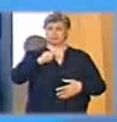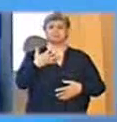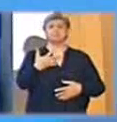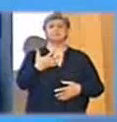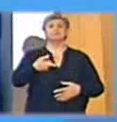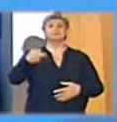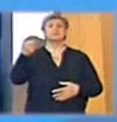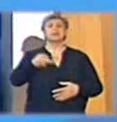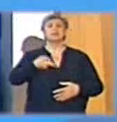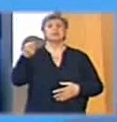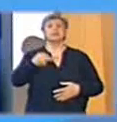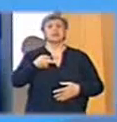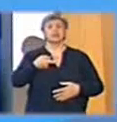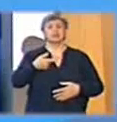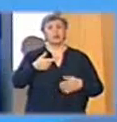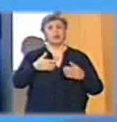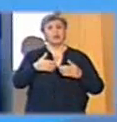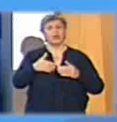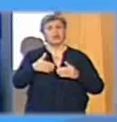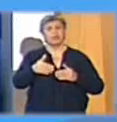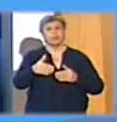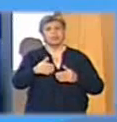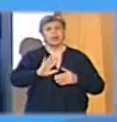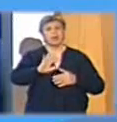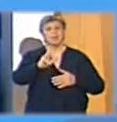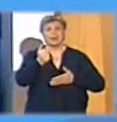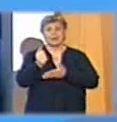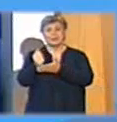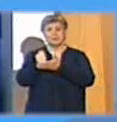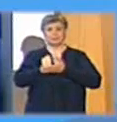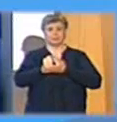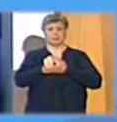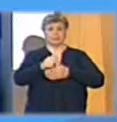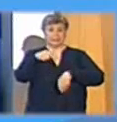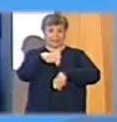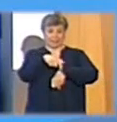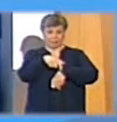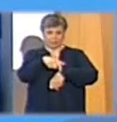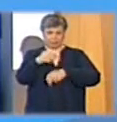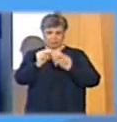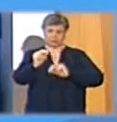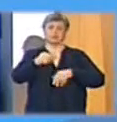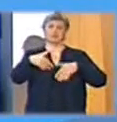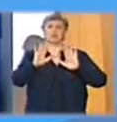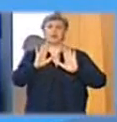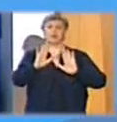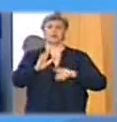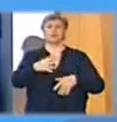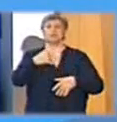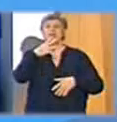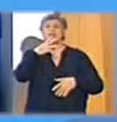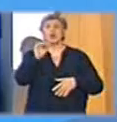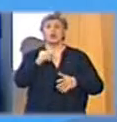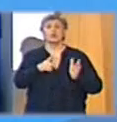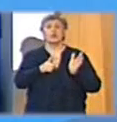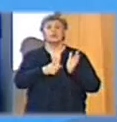για να λυθεί μέχρι την εκταμείευση. Δεν είναι για τη σημερινή συζήτηση, με δεδομένο ότι πρέπει να γίνει και γίνουν